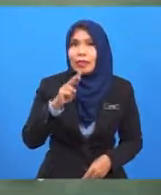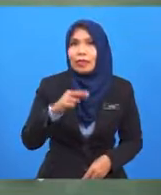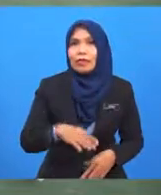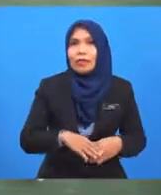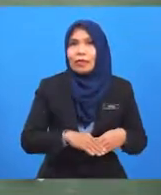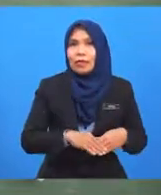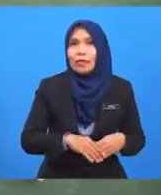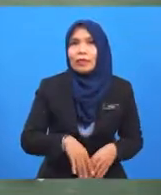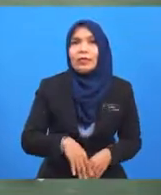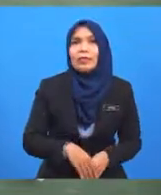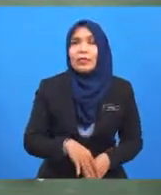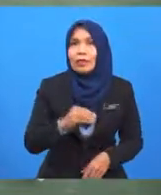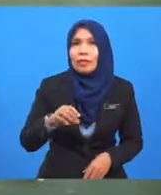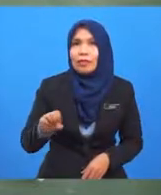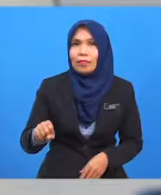dan gear.